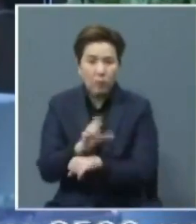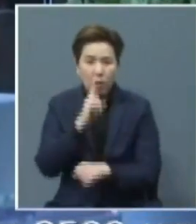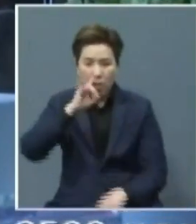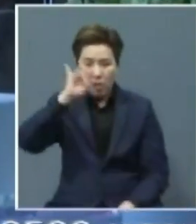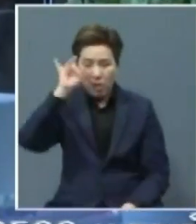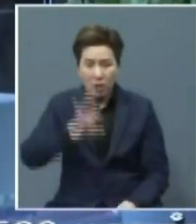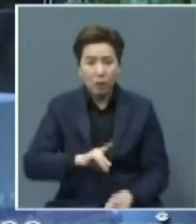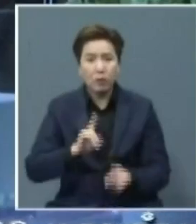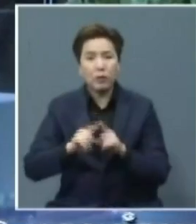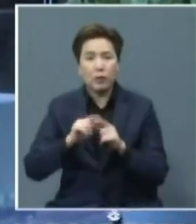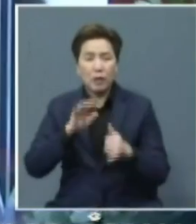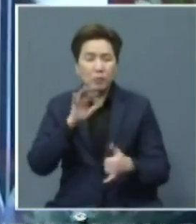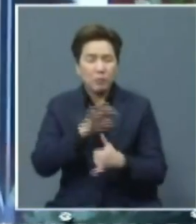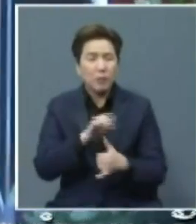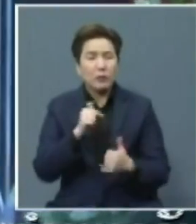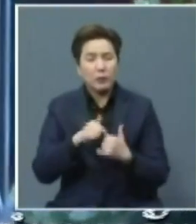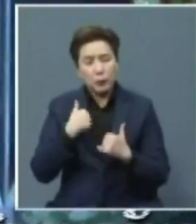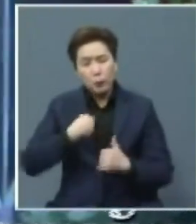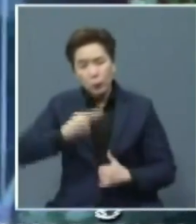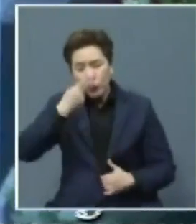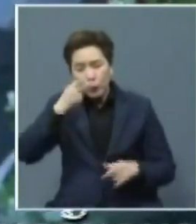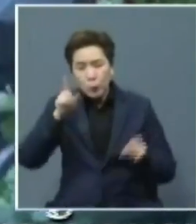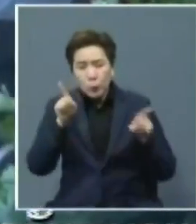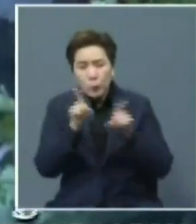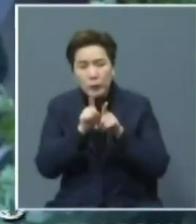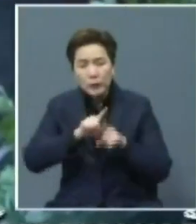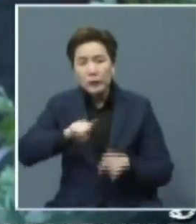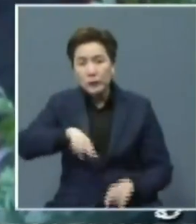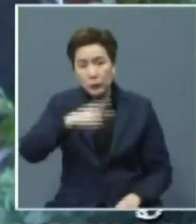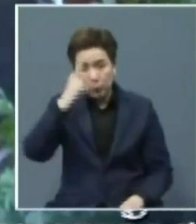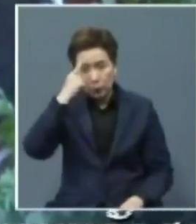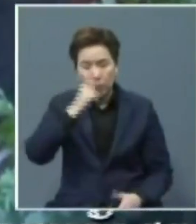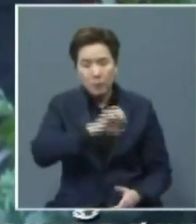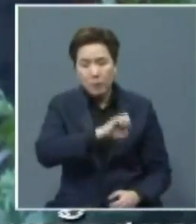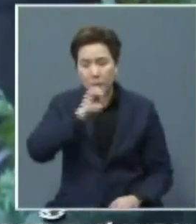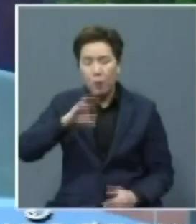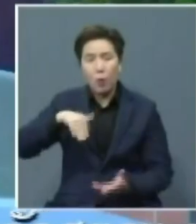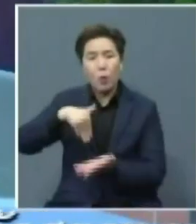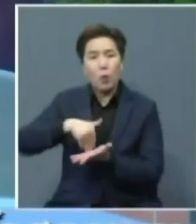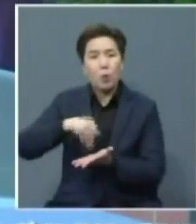ใช้ความรุนแรงให้นายอำเภอคอยติดตามพฤติกรรมเหล่านี้แล้วก็รายงานมาให้ศู